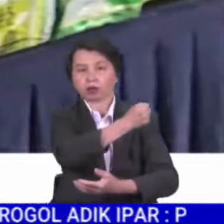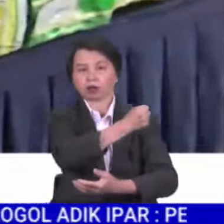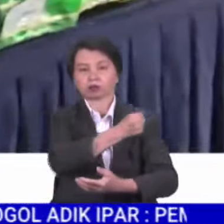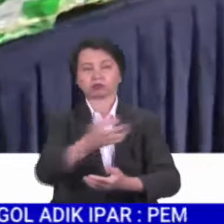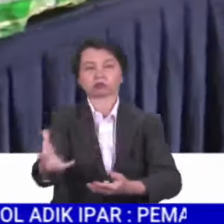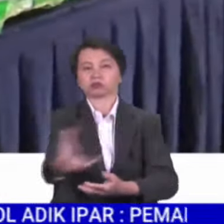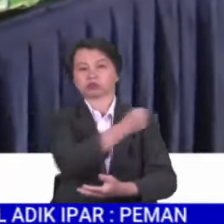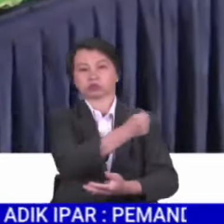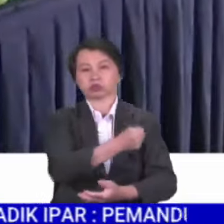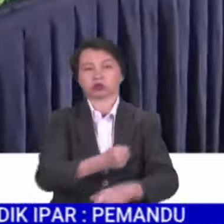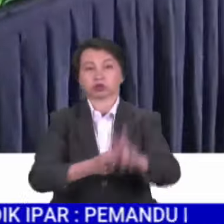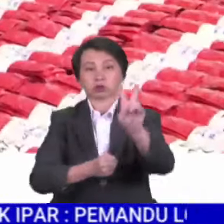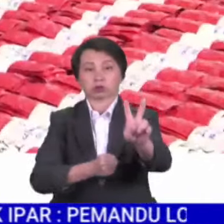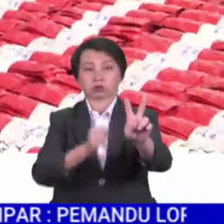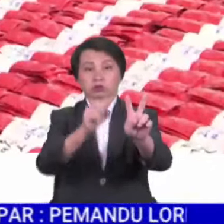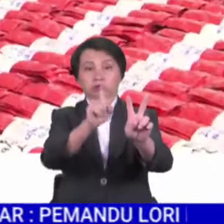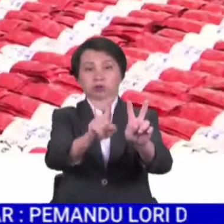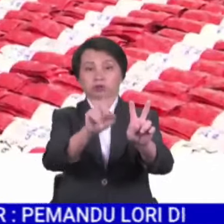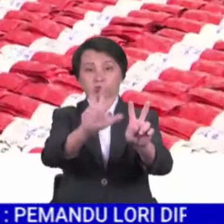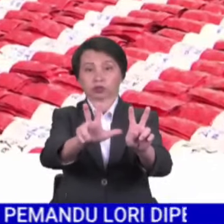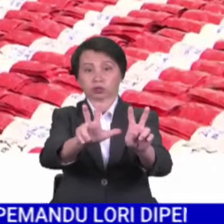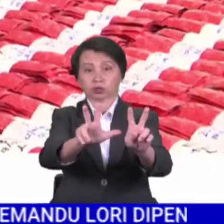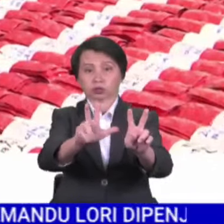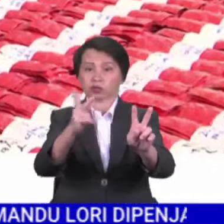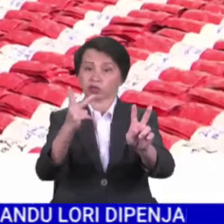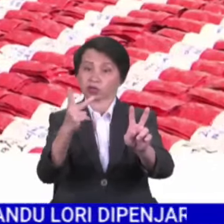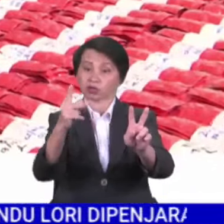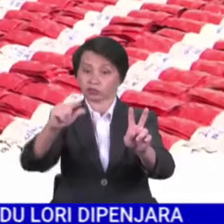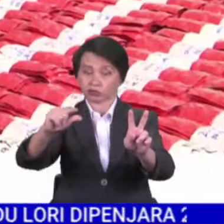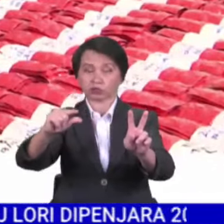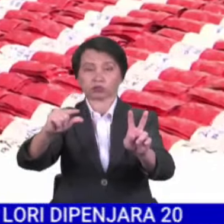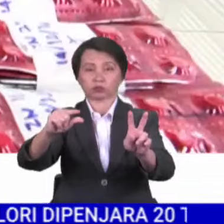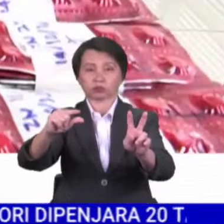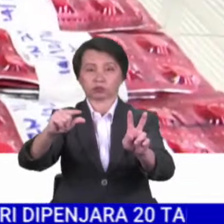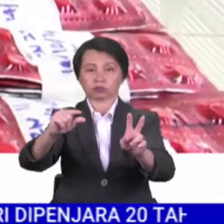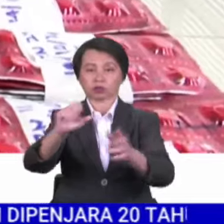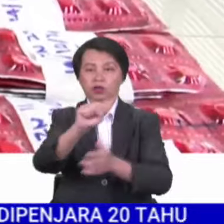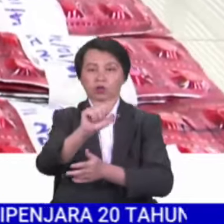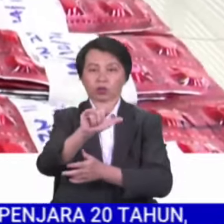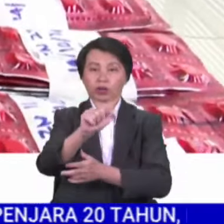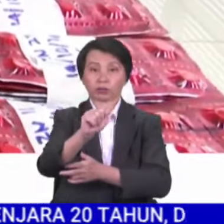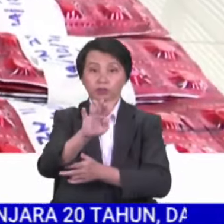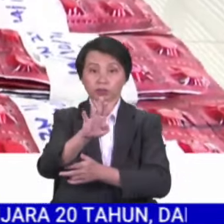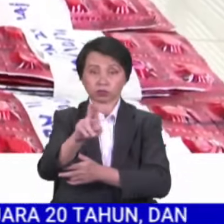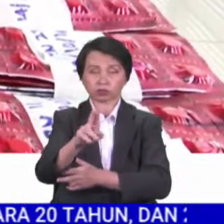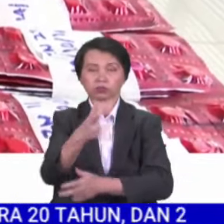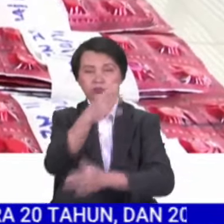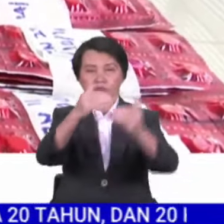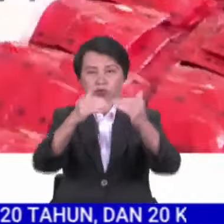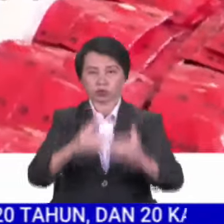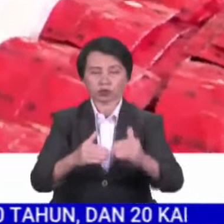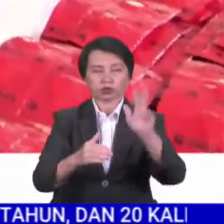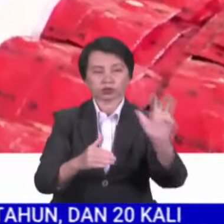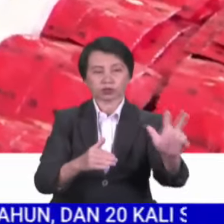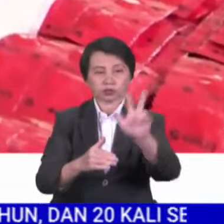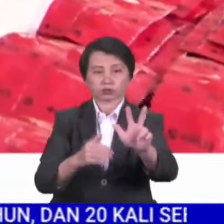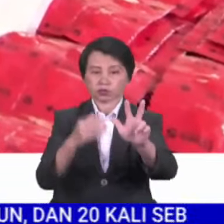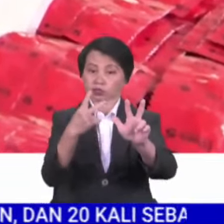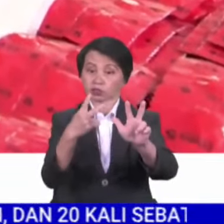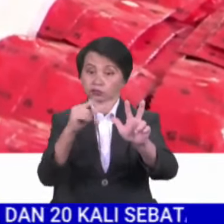sejumlah 213 kilo syabu dan 33